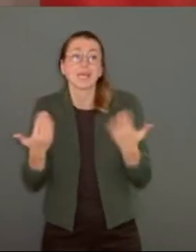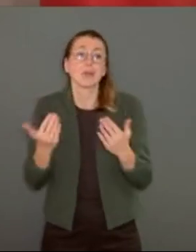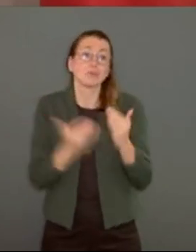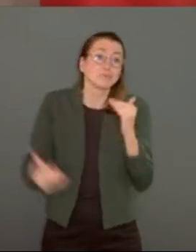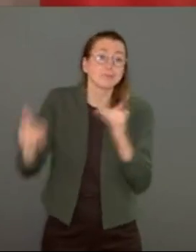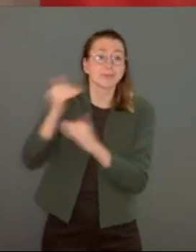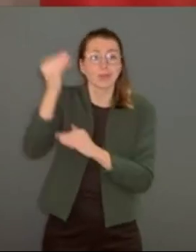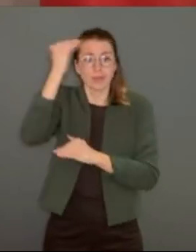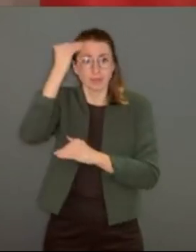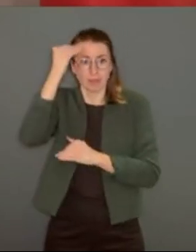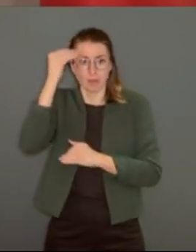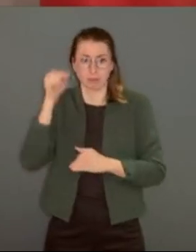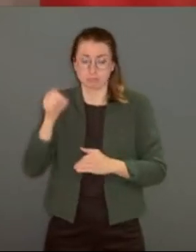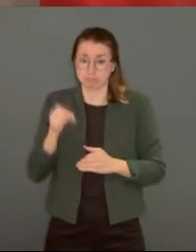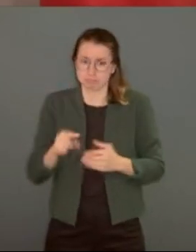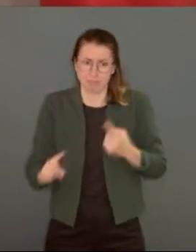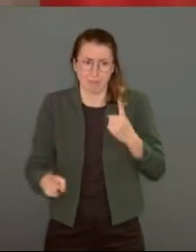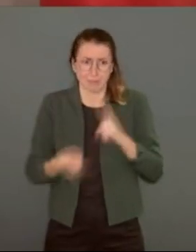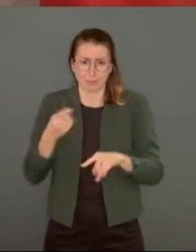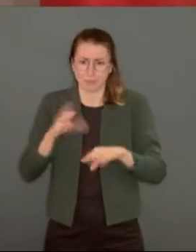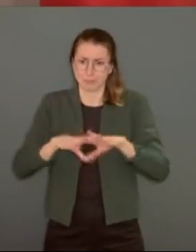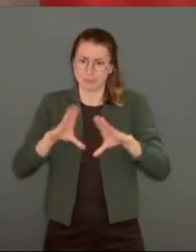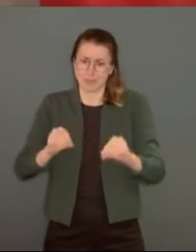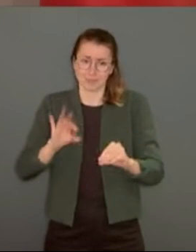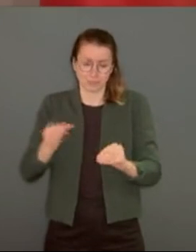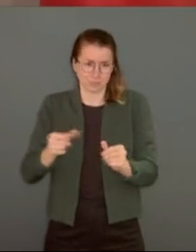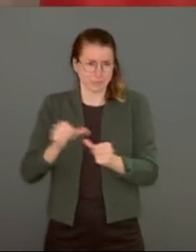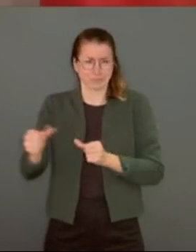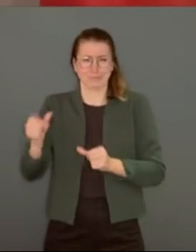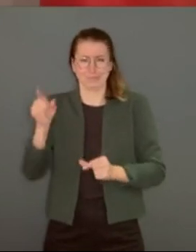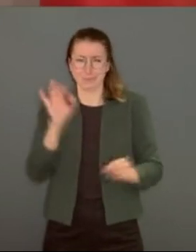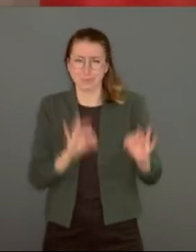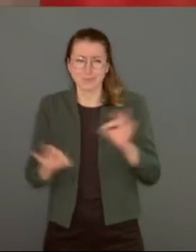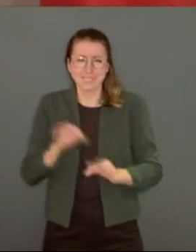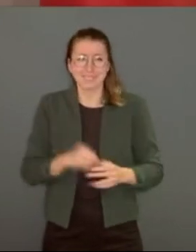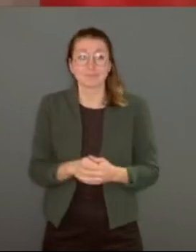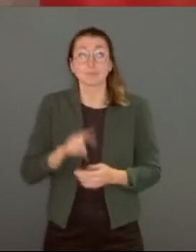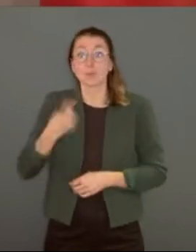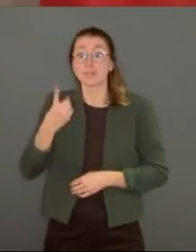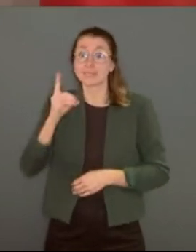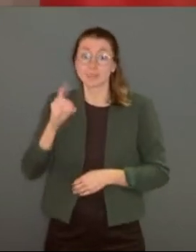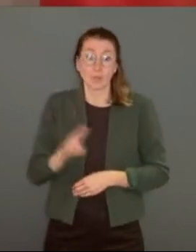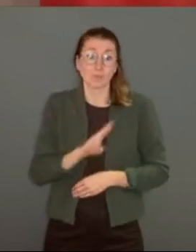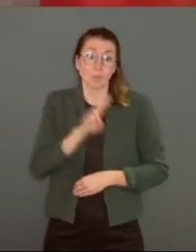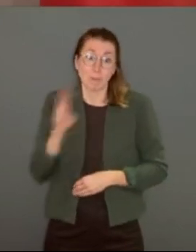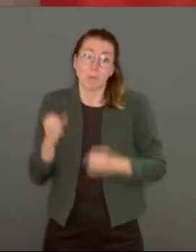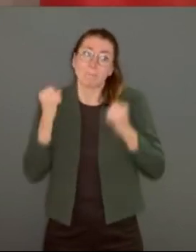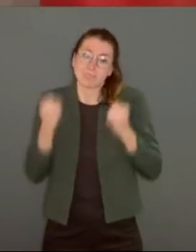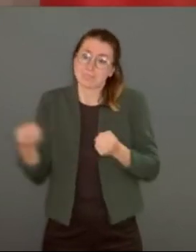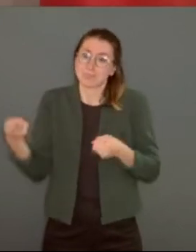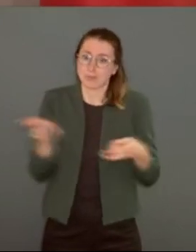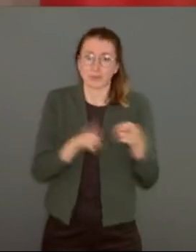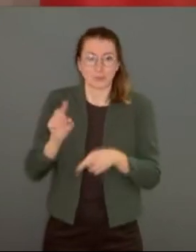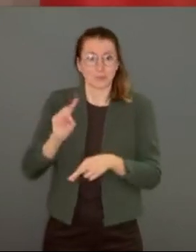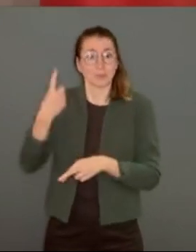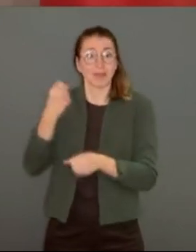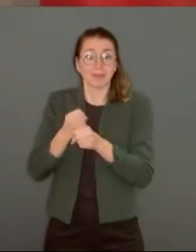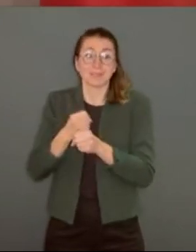Et donc, ce sera possible à partir du 1er décembre, mais ce sera aussi une liberté des universités et des hautes